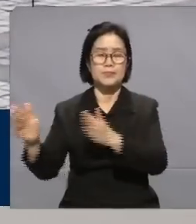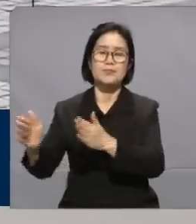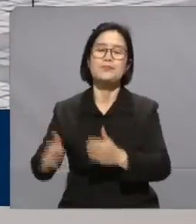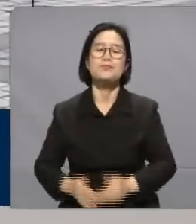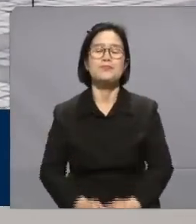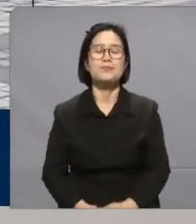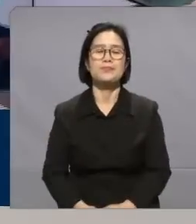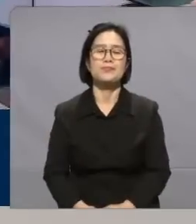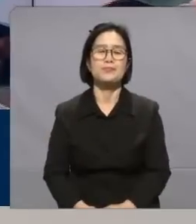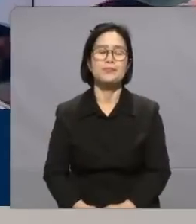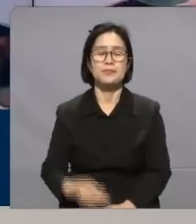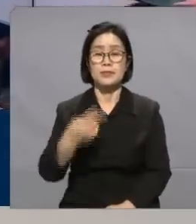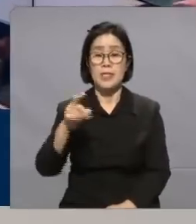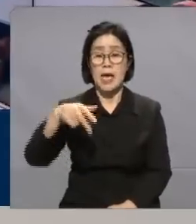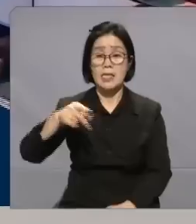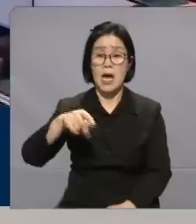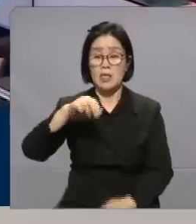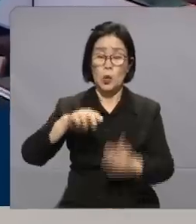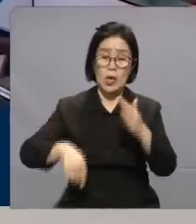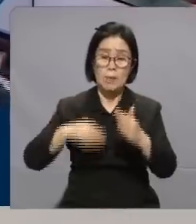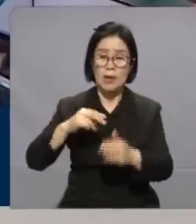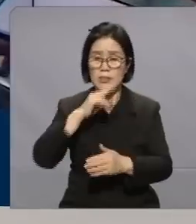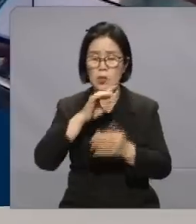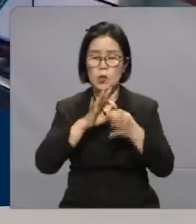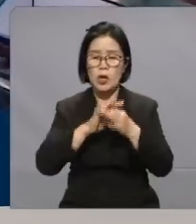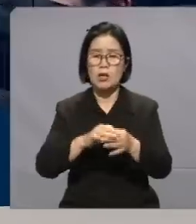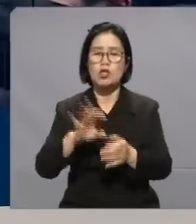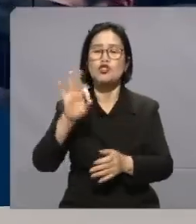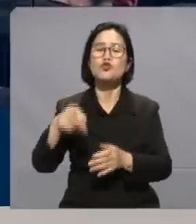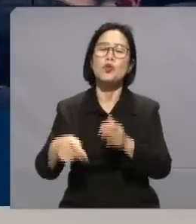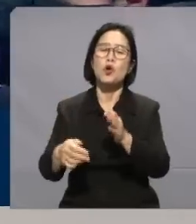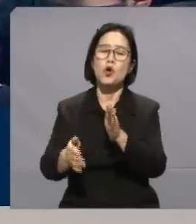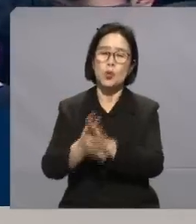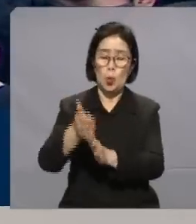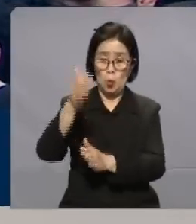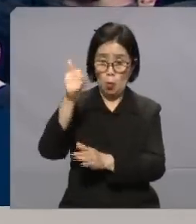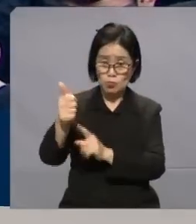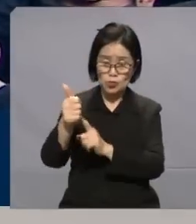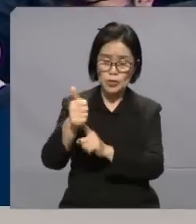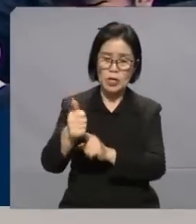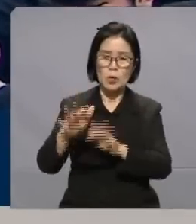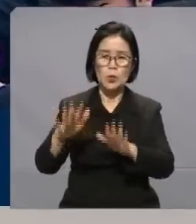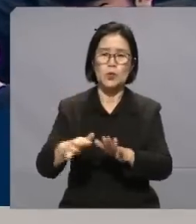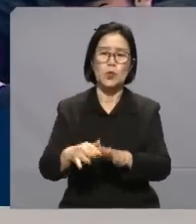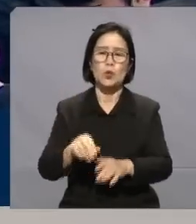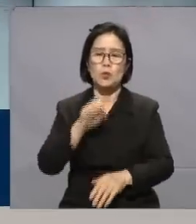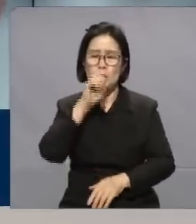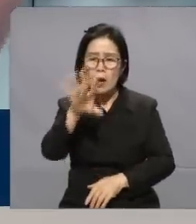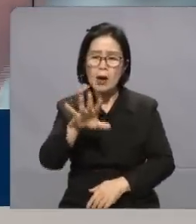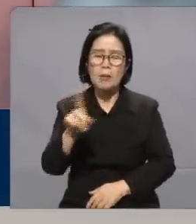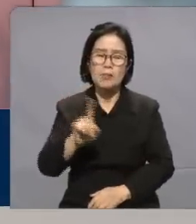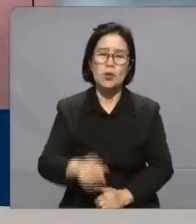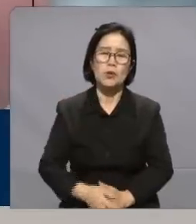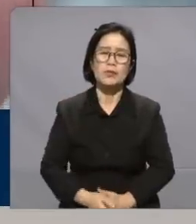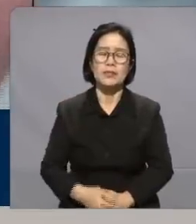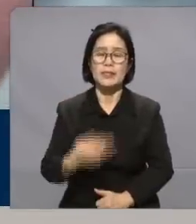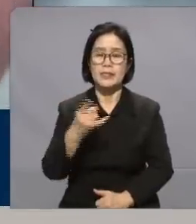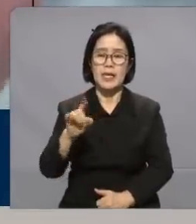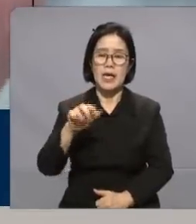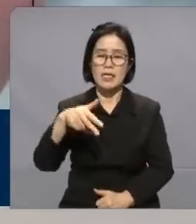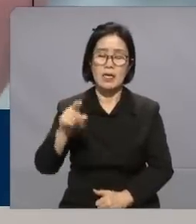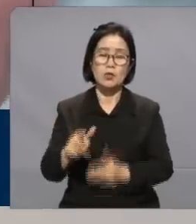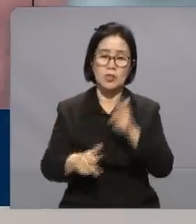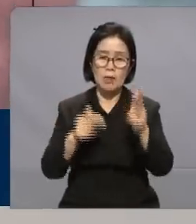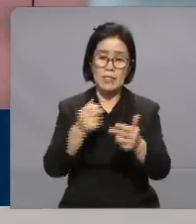다음 소식입니다. 이 대장동 개발 의혹과 관련해 유동규 전 성남도공 본부장이 또 입을 열었습니다. 대장동